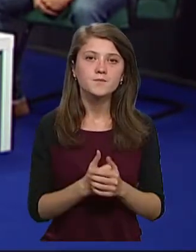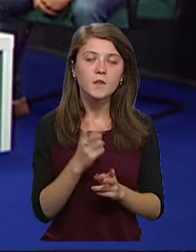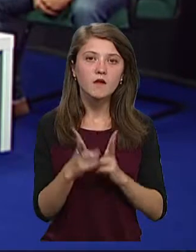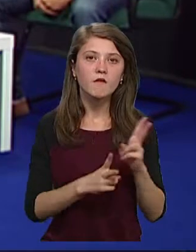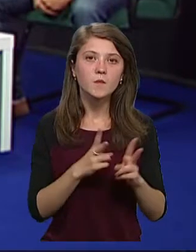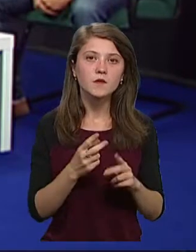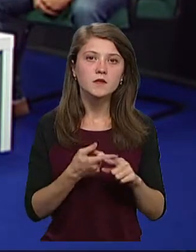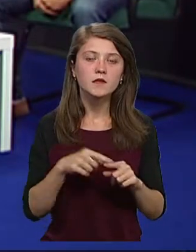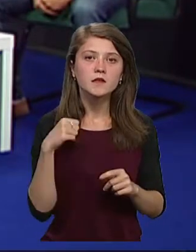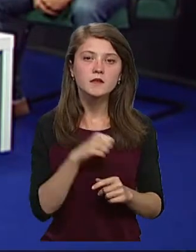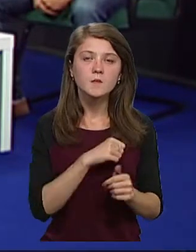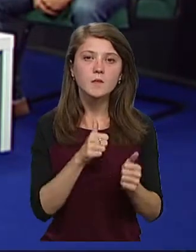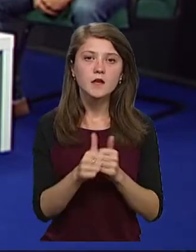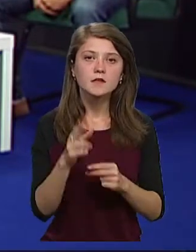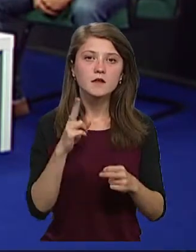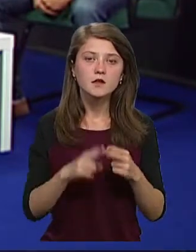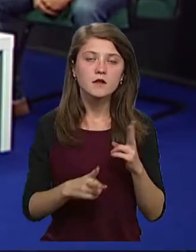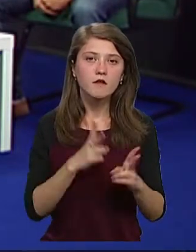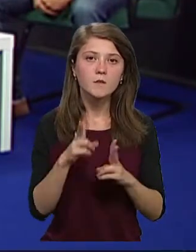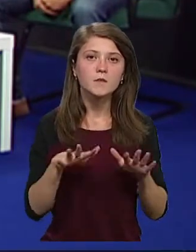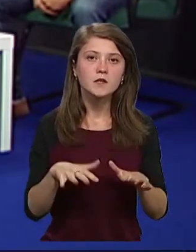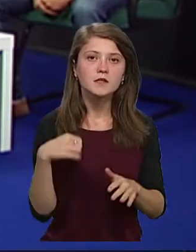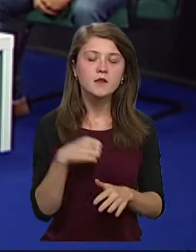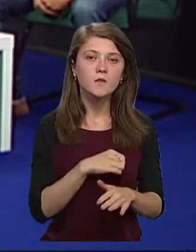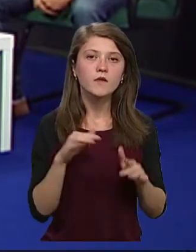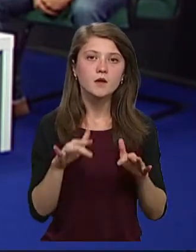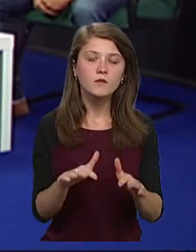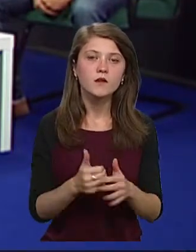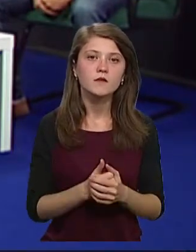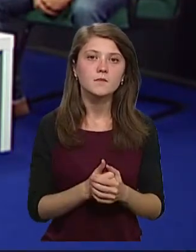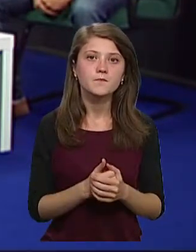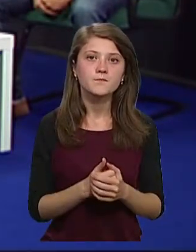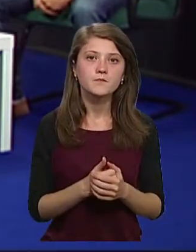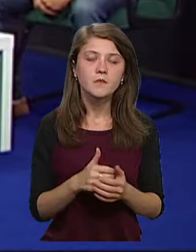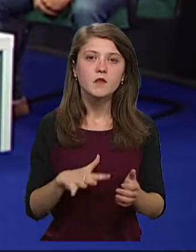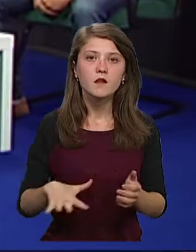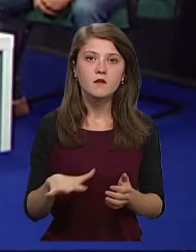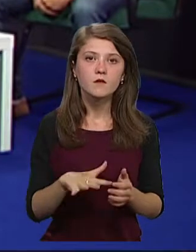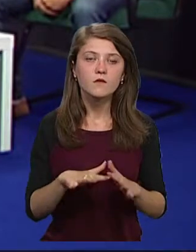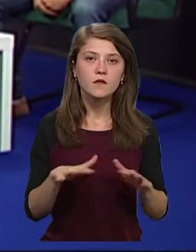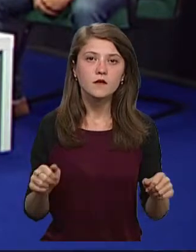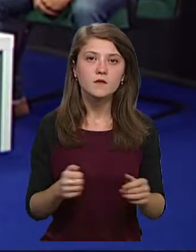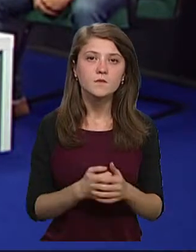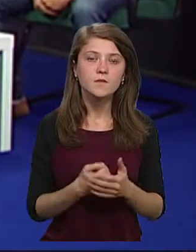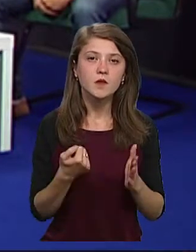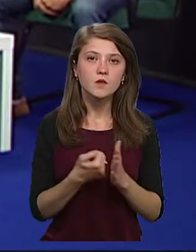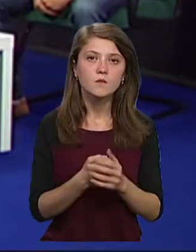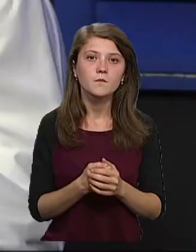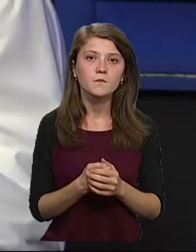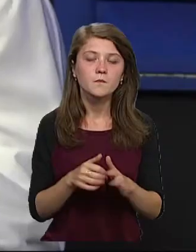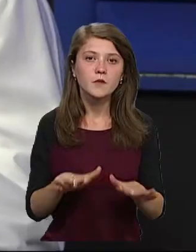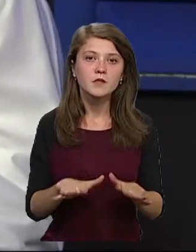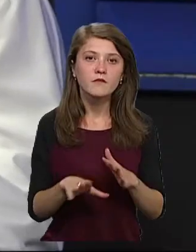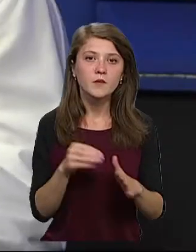реформи? Це насамперед закінчення реформи місцевого самоврядування та територіальної організації влади до